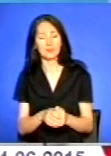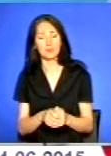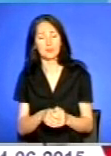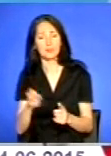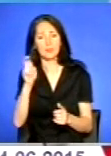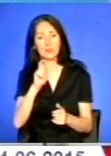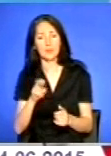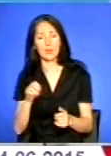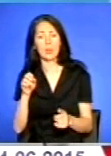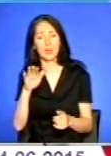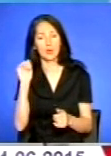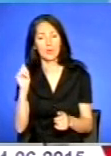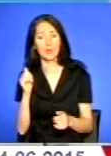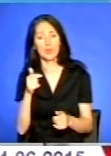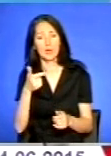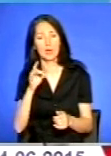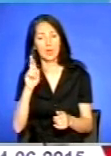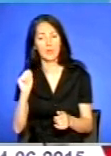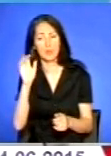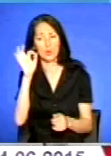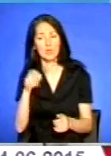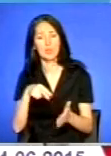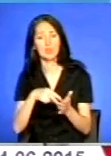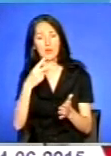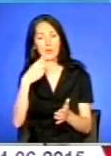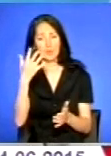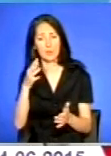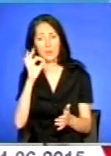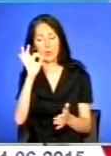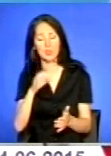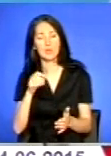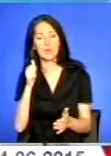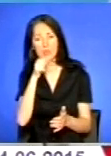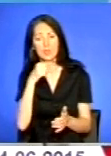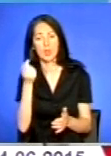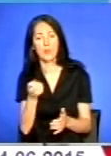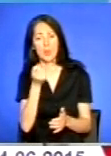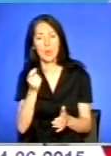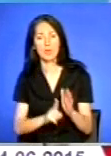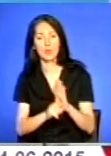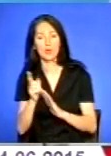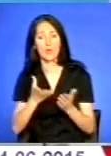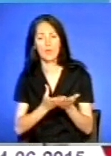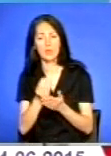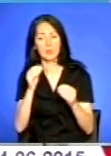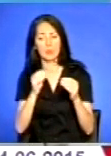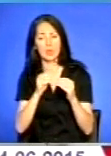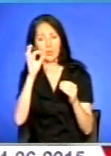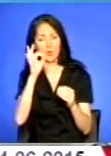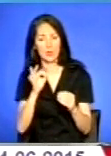Валюта кредитування – гривня, процентна ставка – 25% річних, мінімальний початковий внесок – 10%.